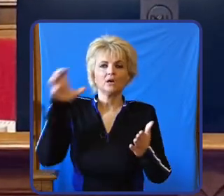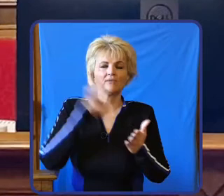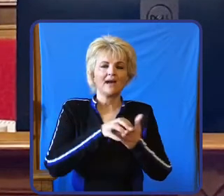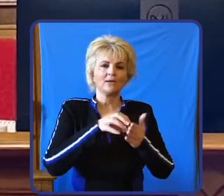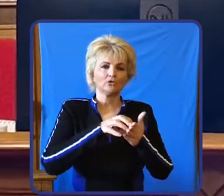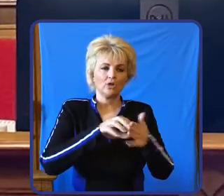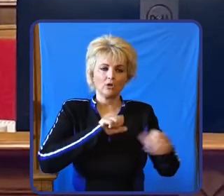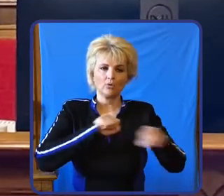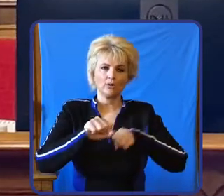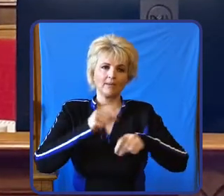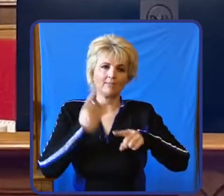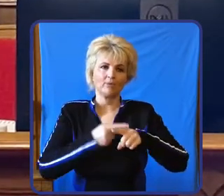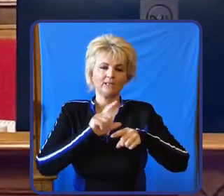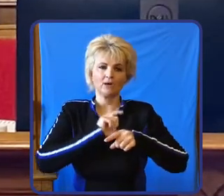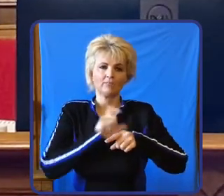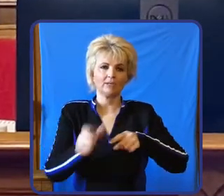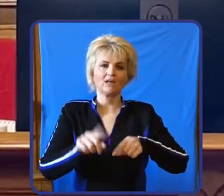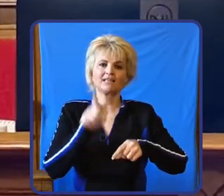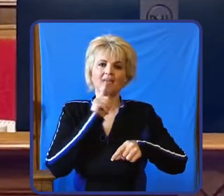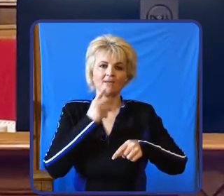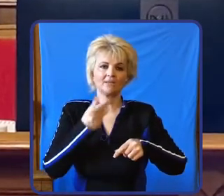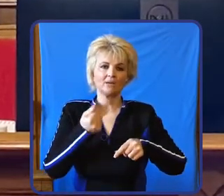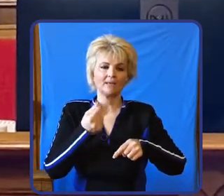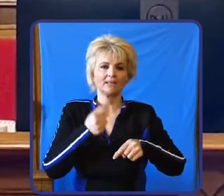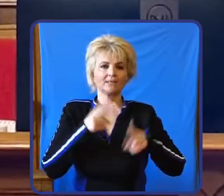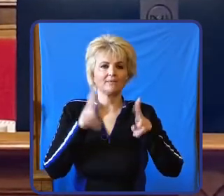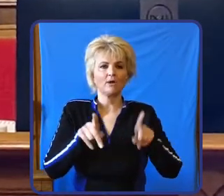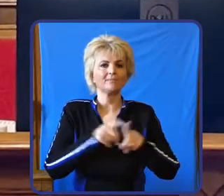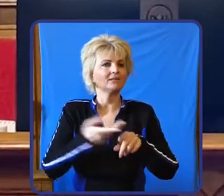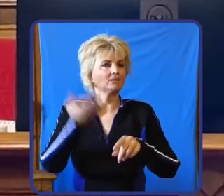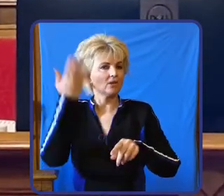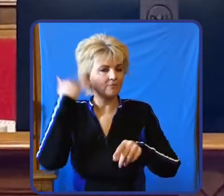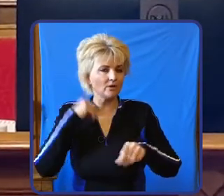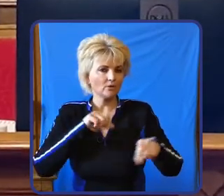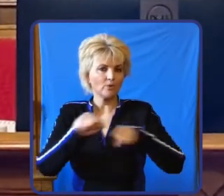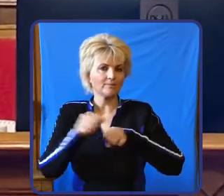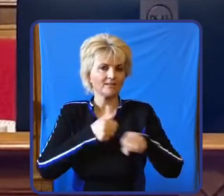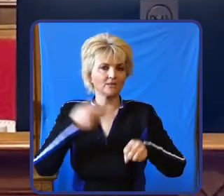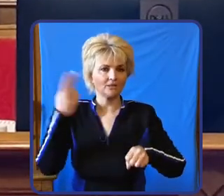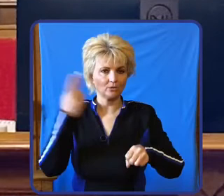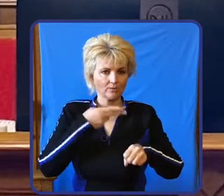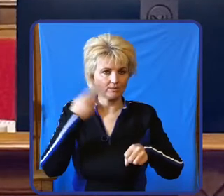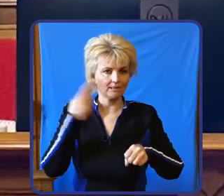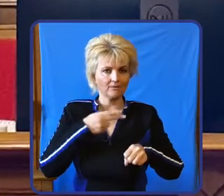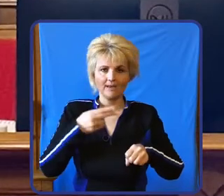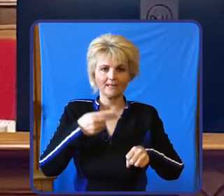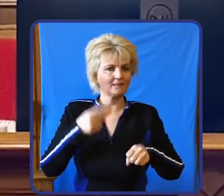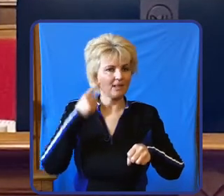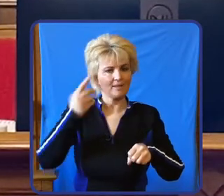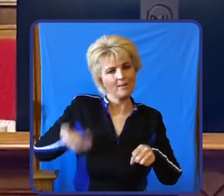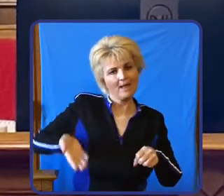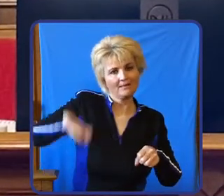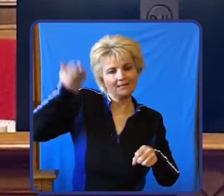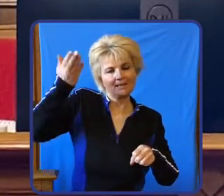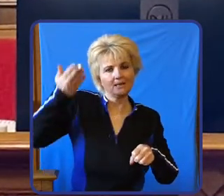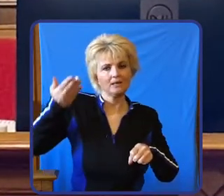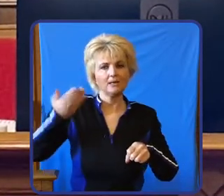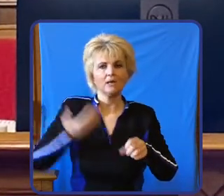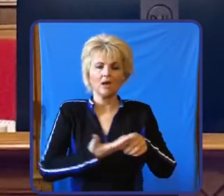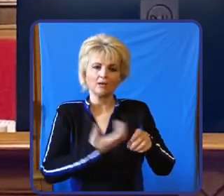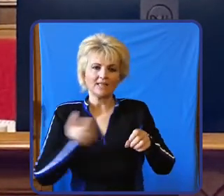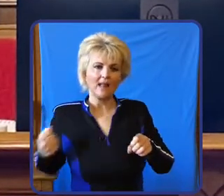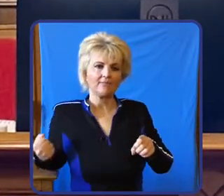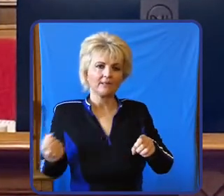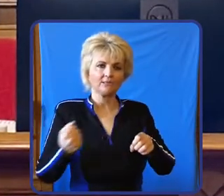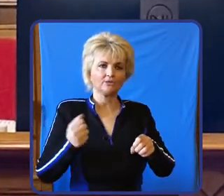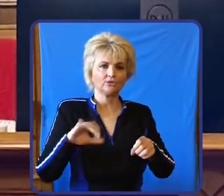politikájának megfelelően nem több, hanem kevesebb pénze van, mint tavaly. Hogy a kormányzati normatívákat nem emelték, az elvonást tőlünk viszont